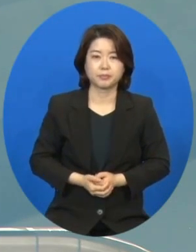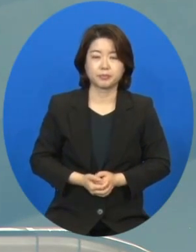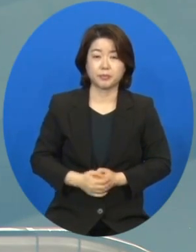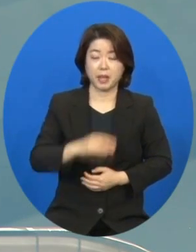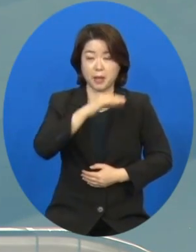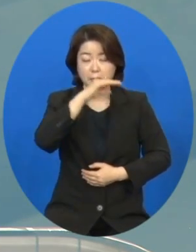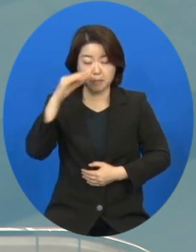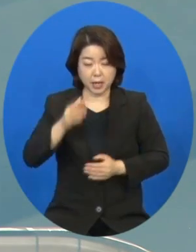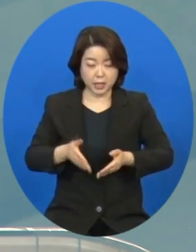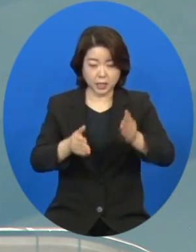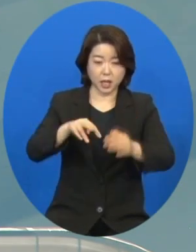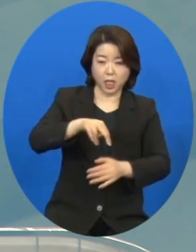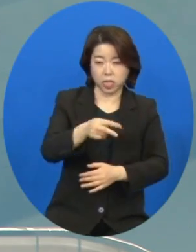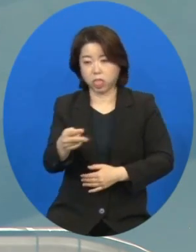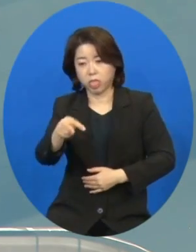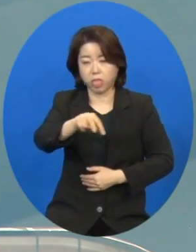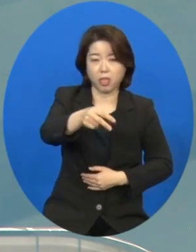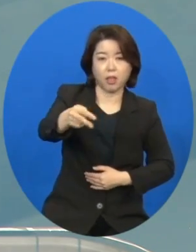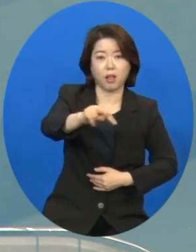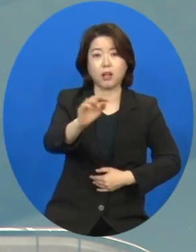제대로 길을 걷지도 못한,